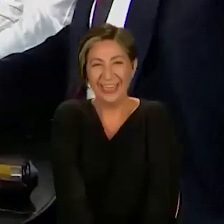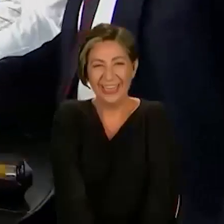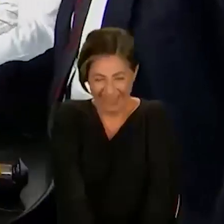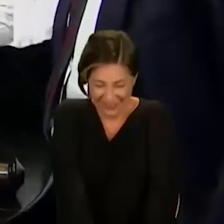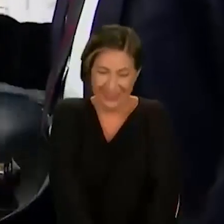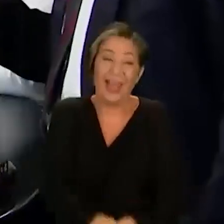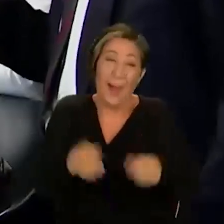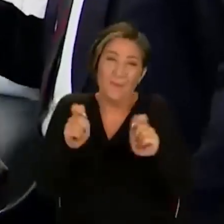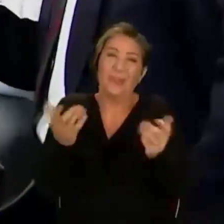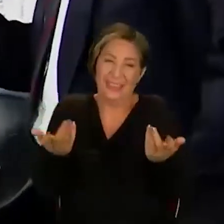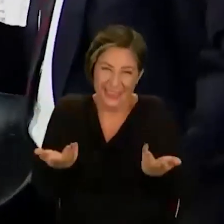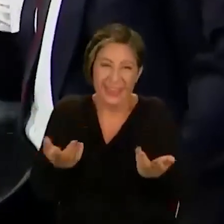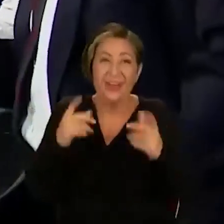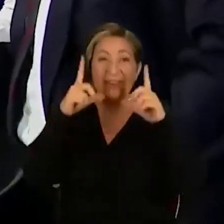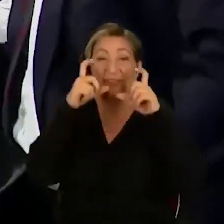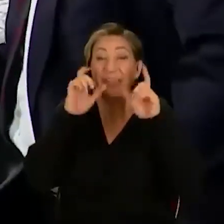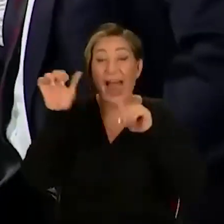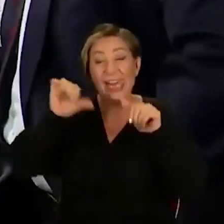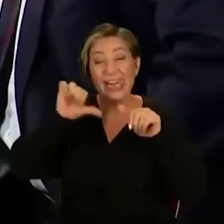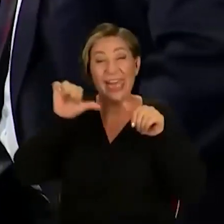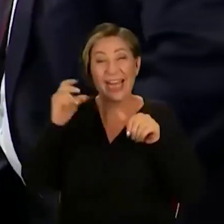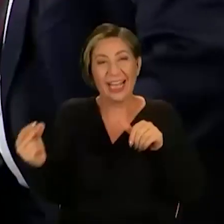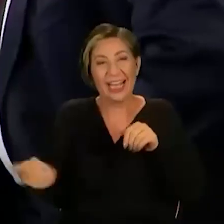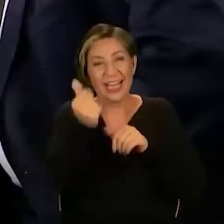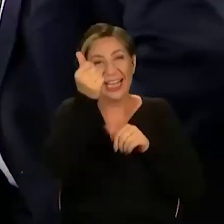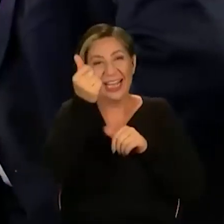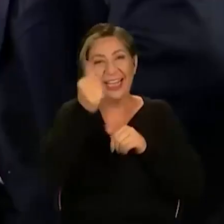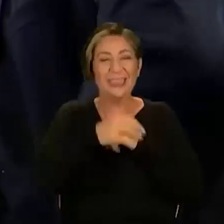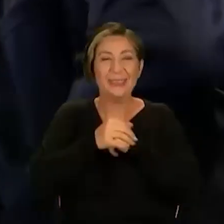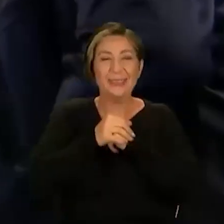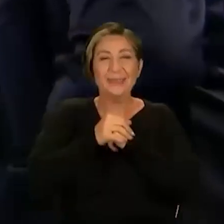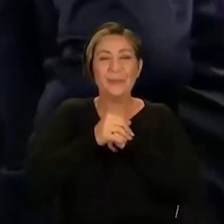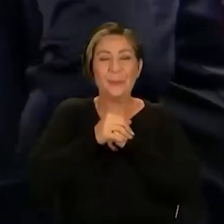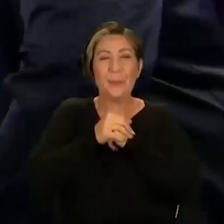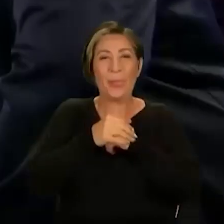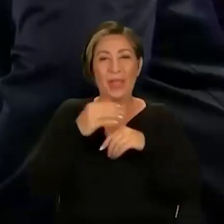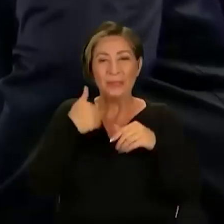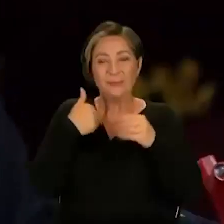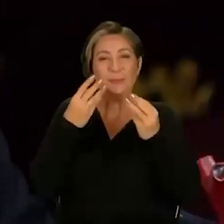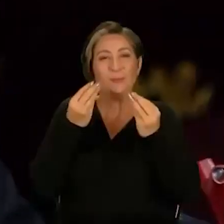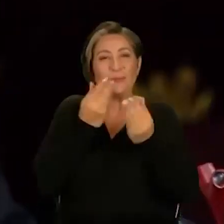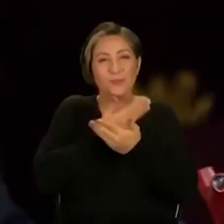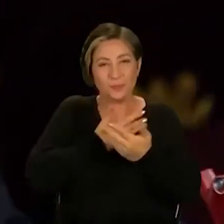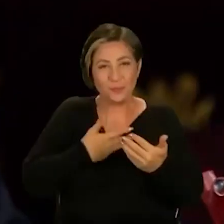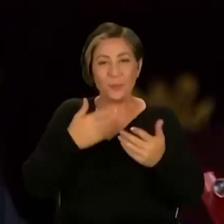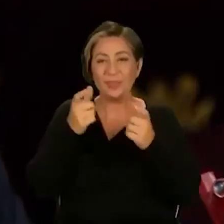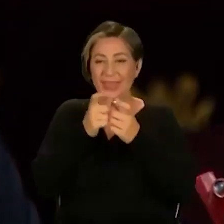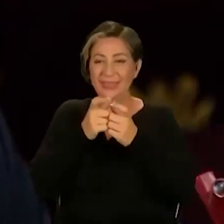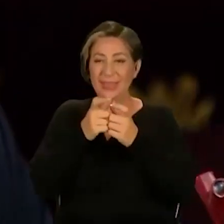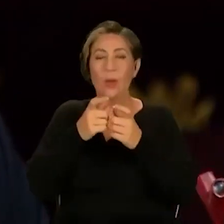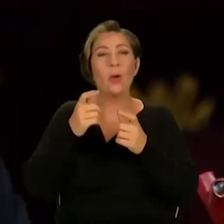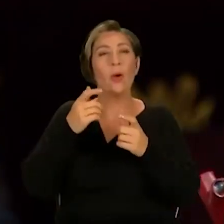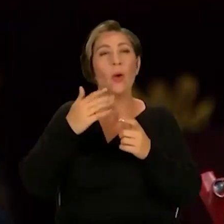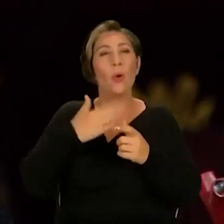Yapmaz tabii. Yapmaz tabii. Fotoğraf bile çektirmez. Kaçarak çıkar. Sonra o illüzyonistle beni o kadar çok sevdiler ki kendi derneklerine olumsal